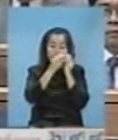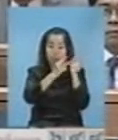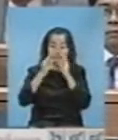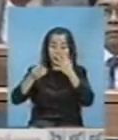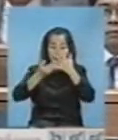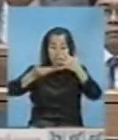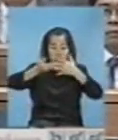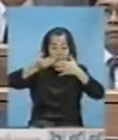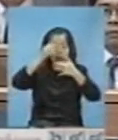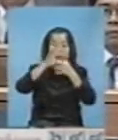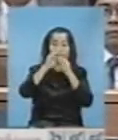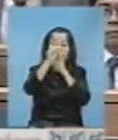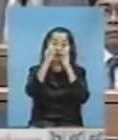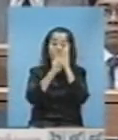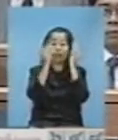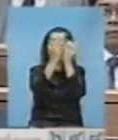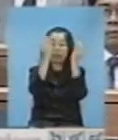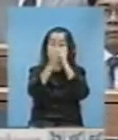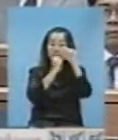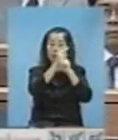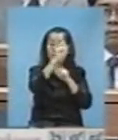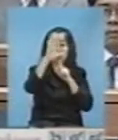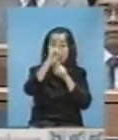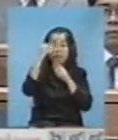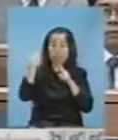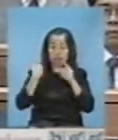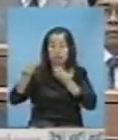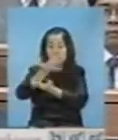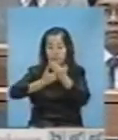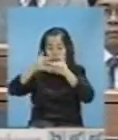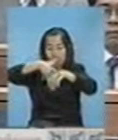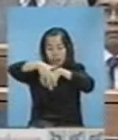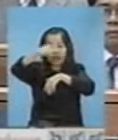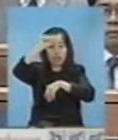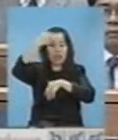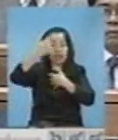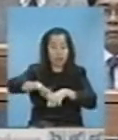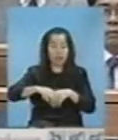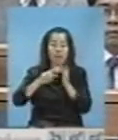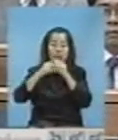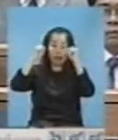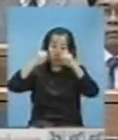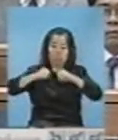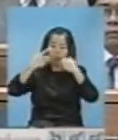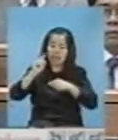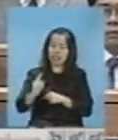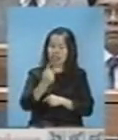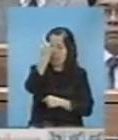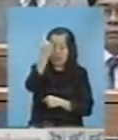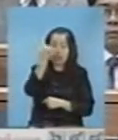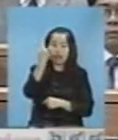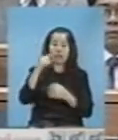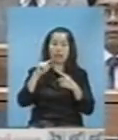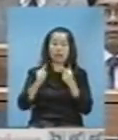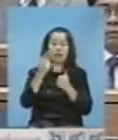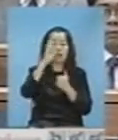การของรัฐธรรมนูญฉบับปัจจุบันได้ผ่านกระบวนการประชามติ และเป็นประชามติครั้งแรกครั้งเดียวที่เกิด